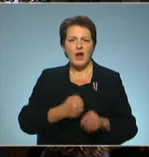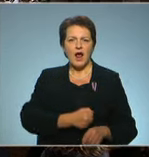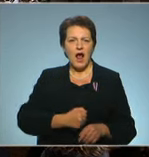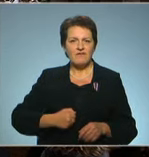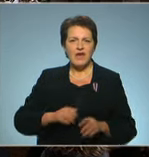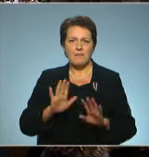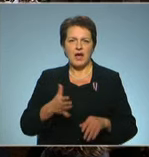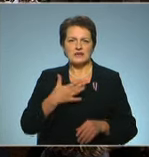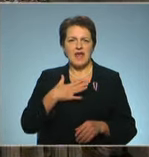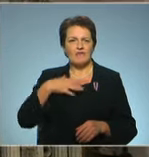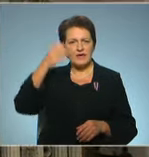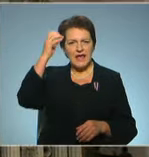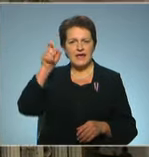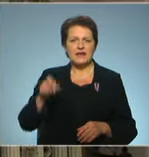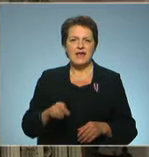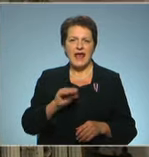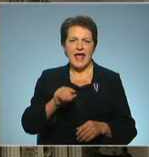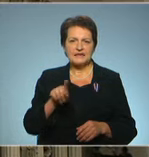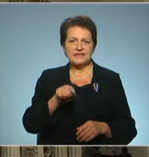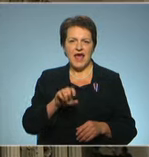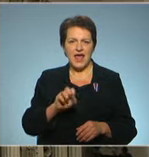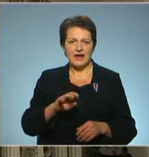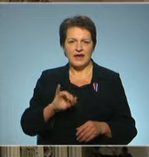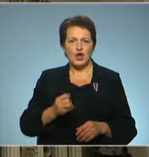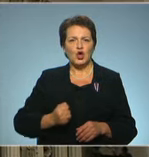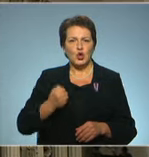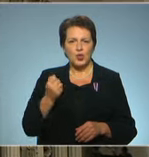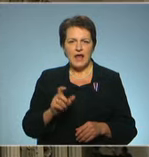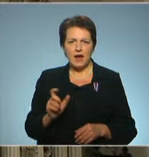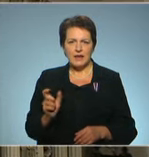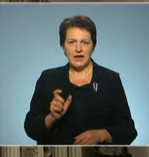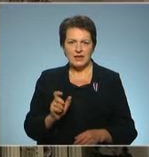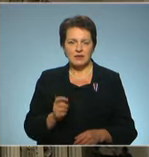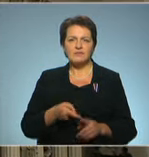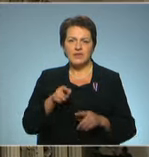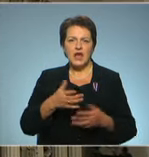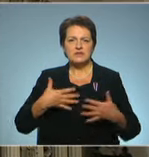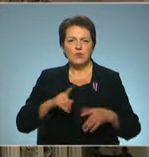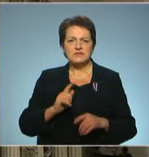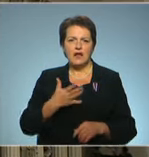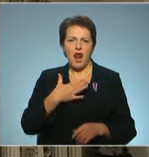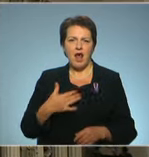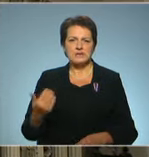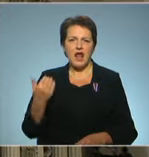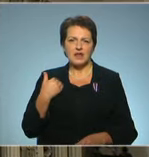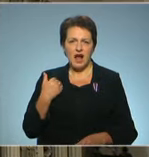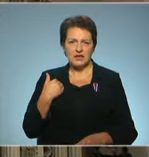savu ķēniņieni. Esteri grūtā brīdī. Tas mums ir labs atgādinājums.